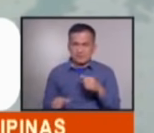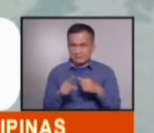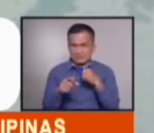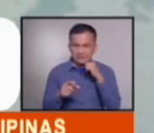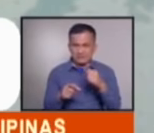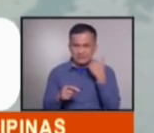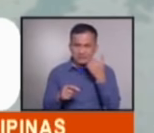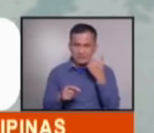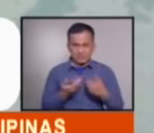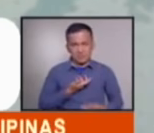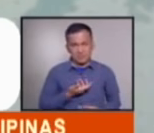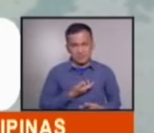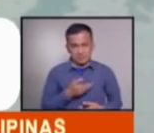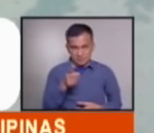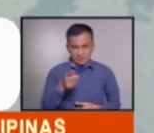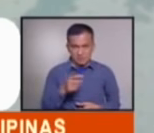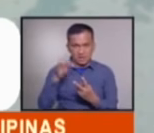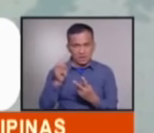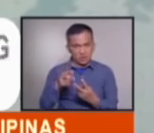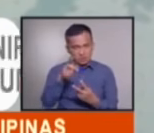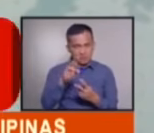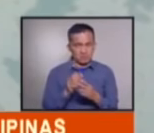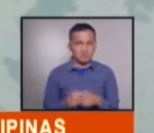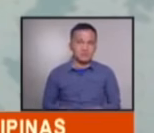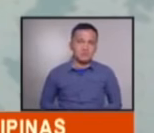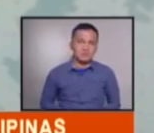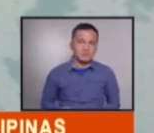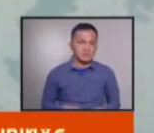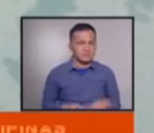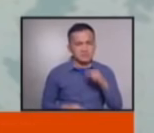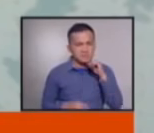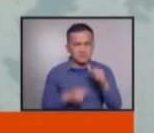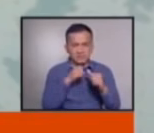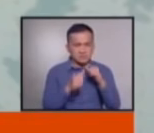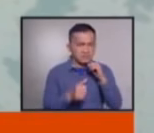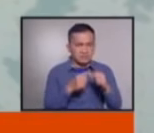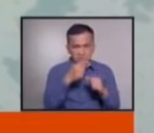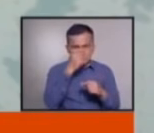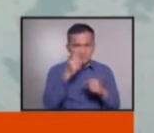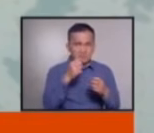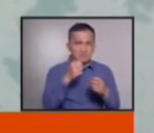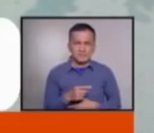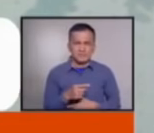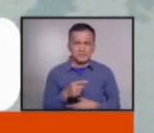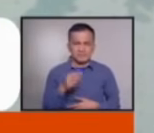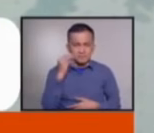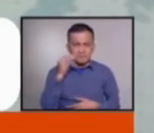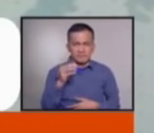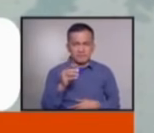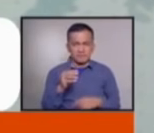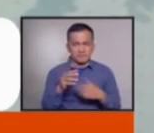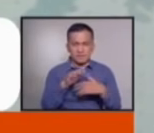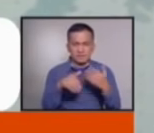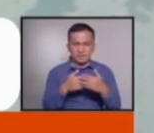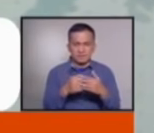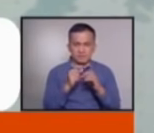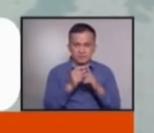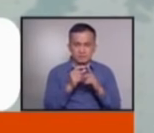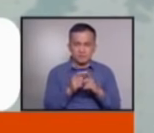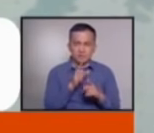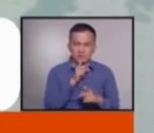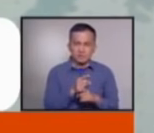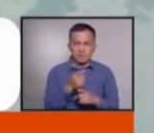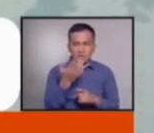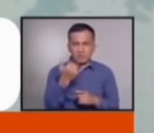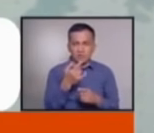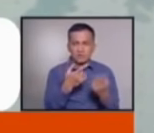Parang pinagmamayabang mo pa na ikaw ay salawahan? Hindi, sir. Kasi, sir, kung ano-ano kasi kung pinagsasabi niya sa akin, sir. Well, lahat ng pinagsasabi niya, totoo. Kasi nga, ma'am,